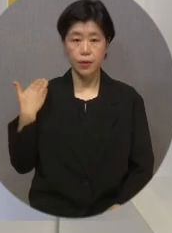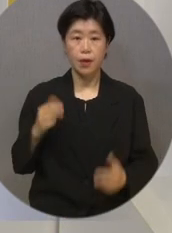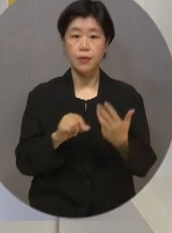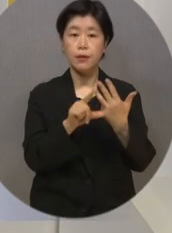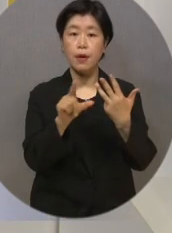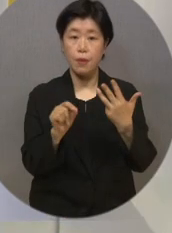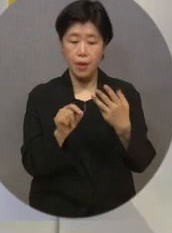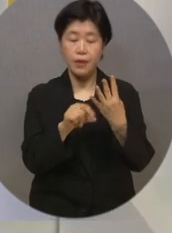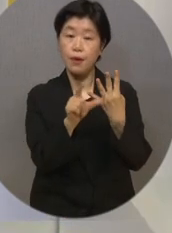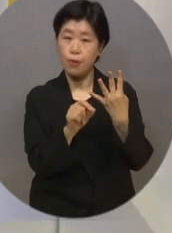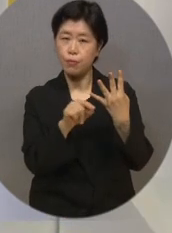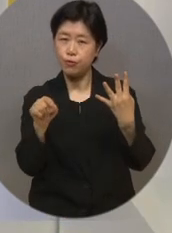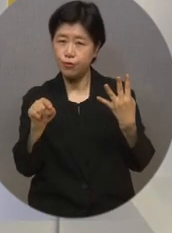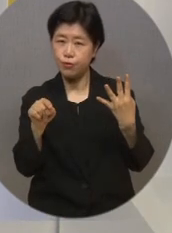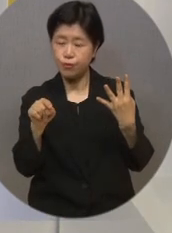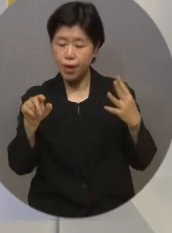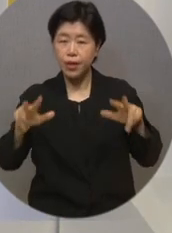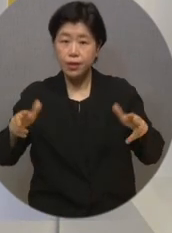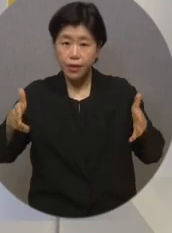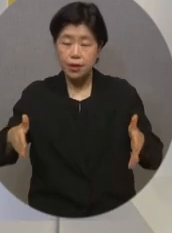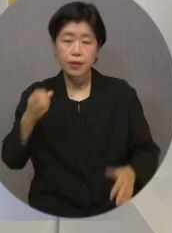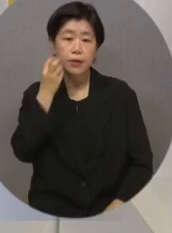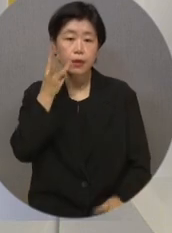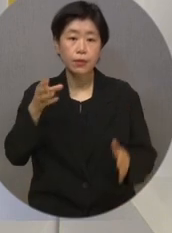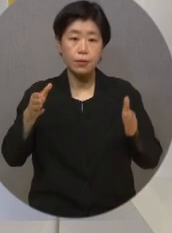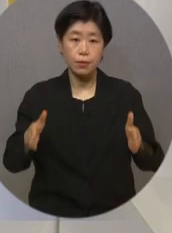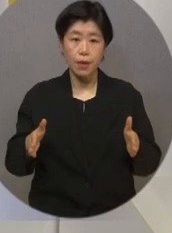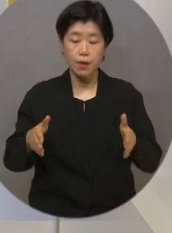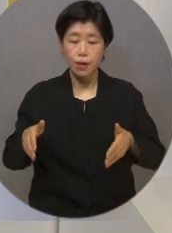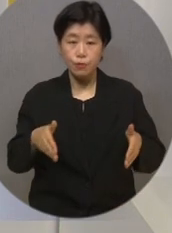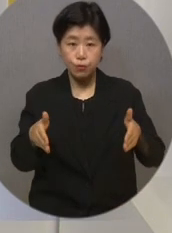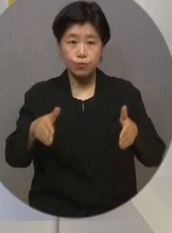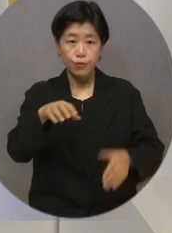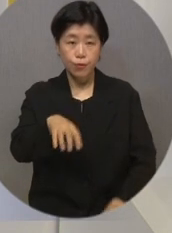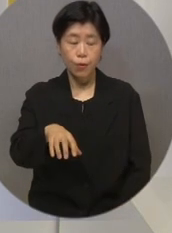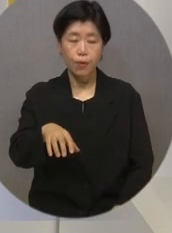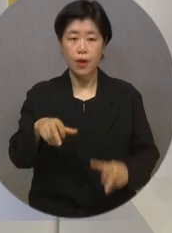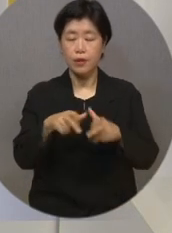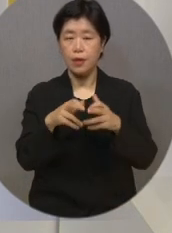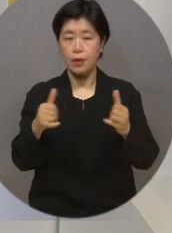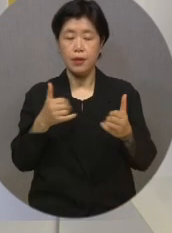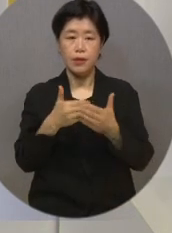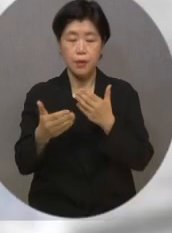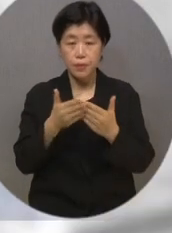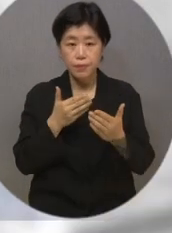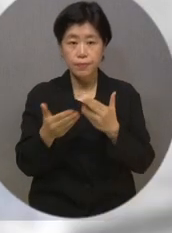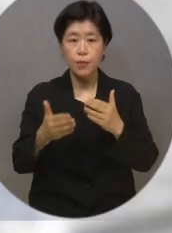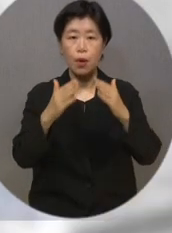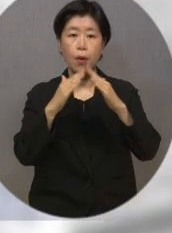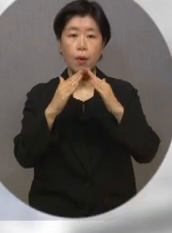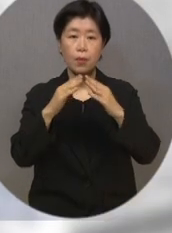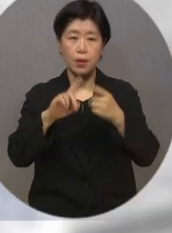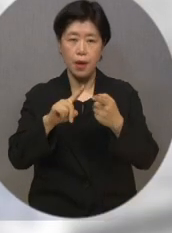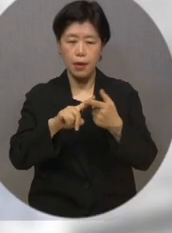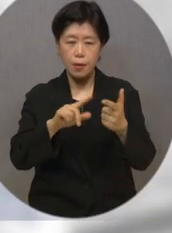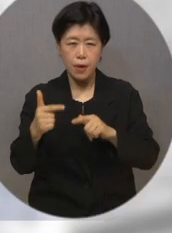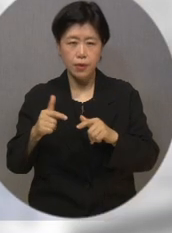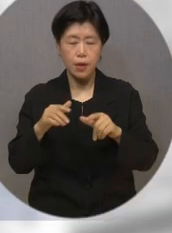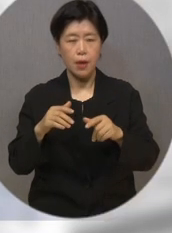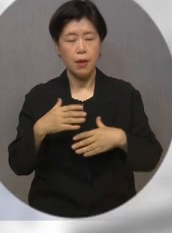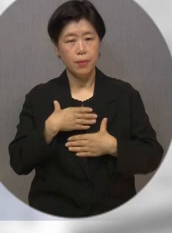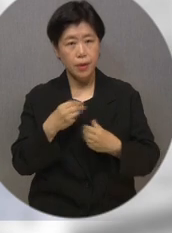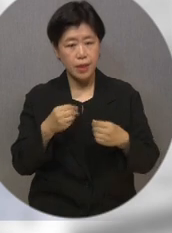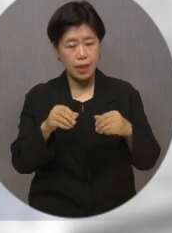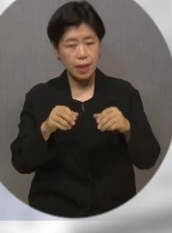4월부터 3개월간 돈의 장애인 자립생활체험 홈들에 대한 편의시설을 점검했는데요 전공 결과